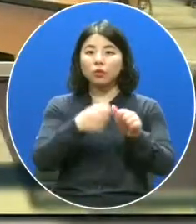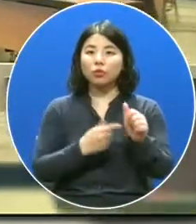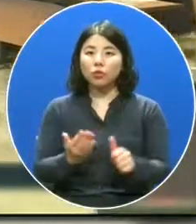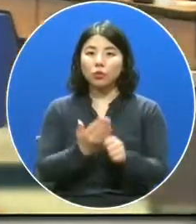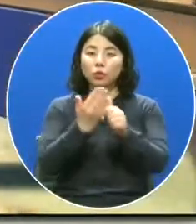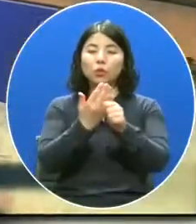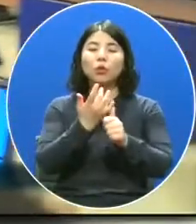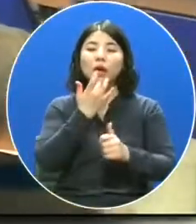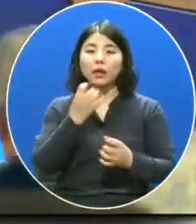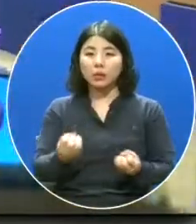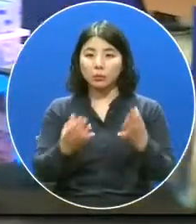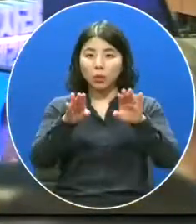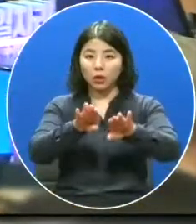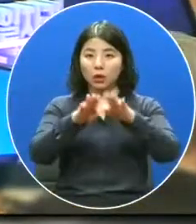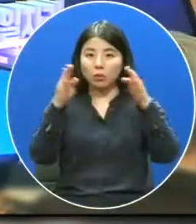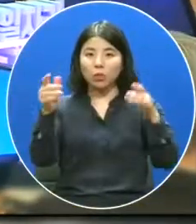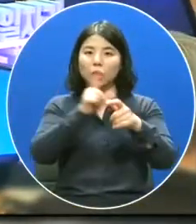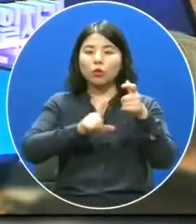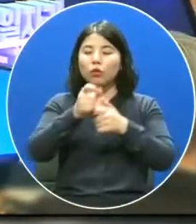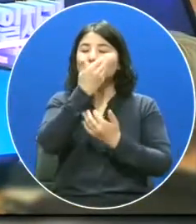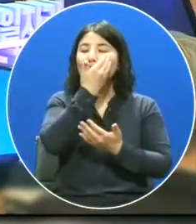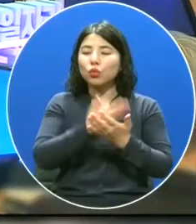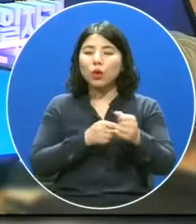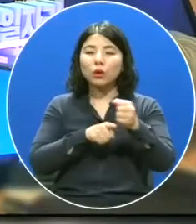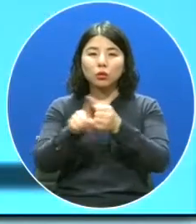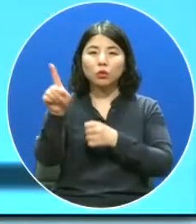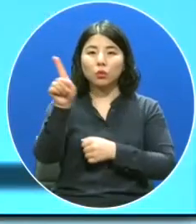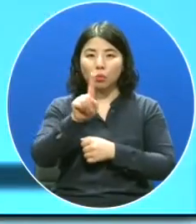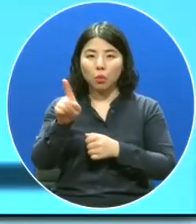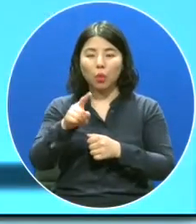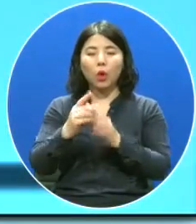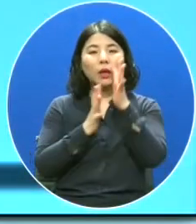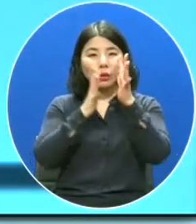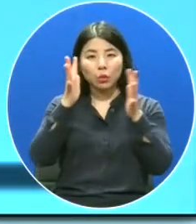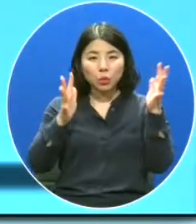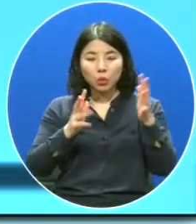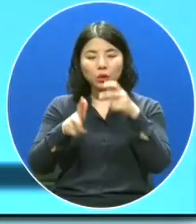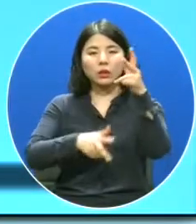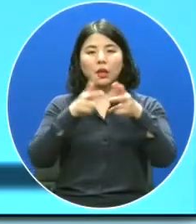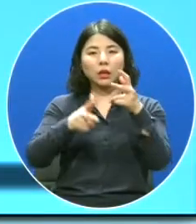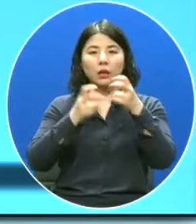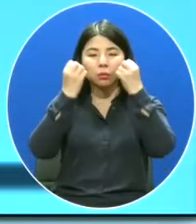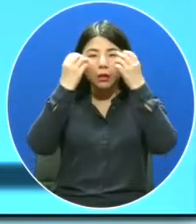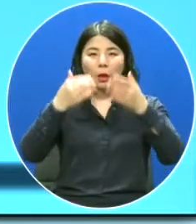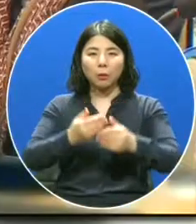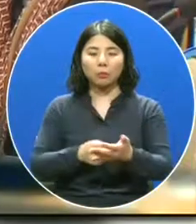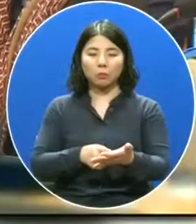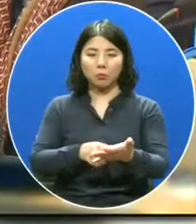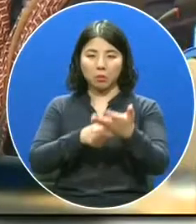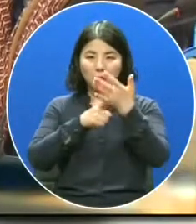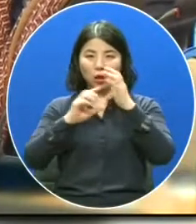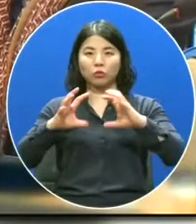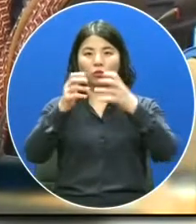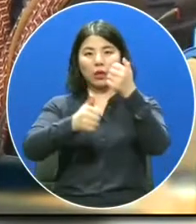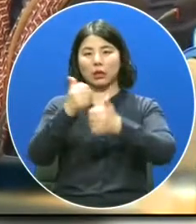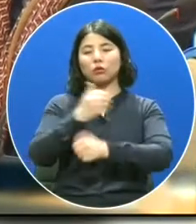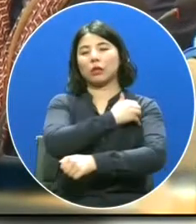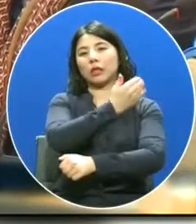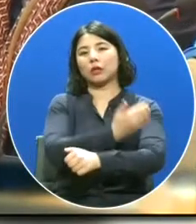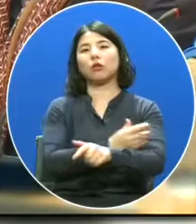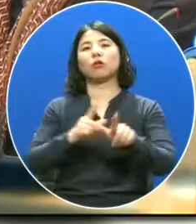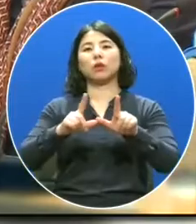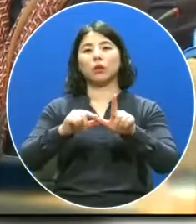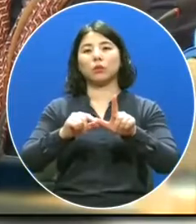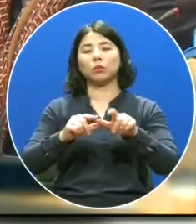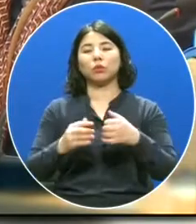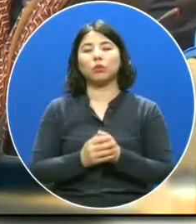이 유기농 산업 엑스포 개최가 보다 더 중요한 이유는 녹색 산업이 새롭게 떠오르는 국가 경쟁력의 일환이기